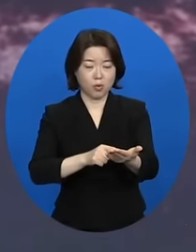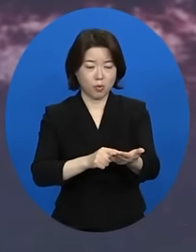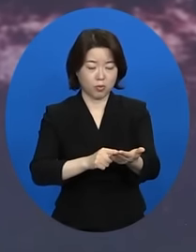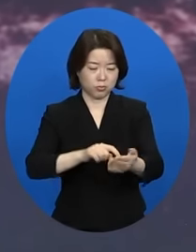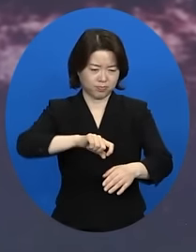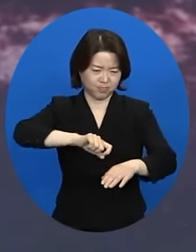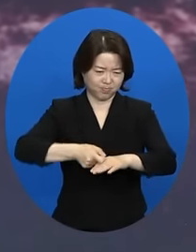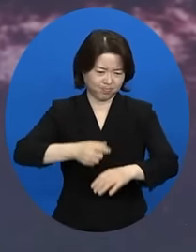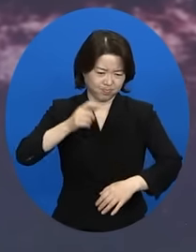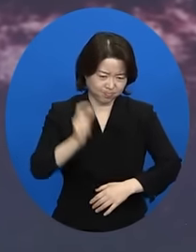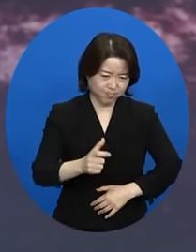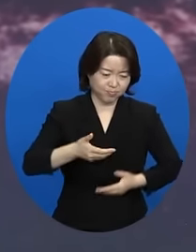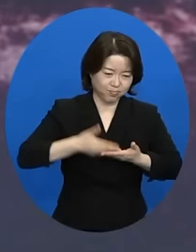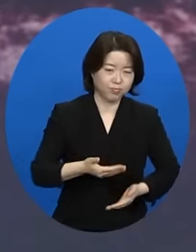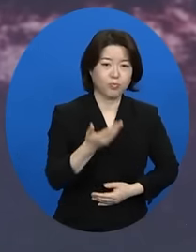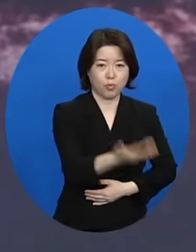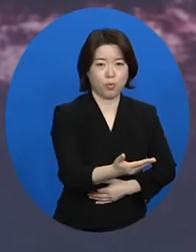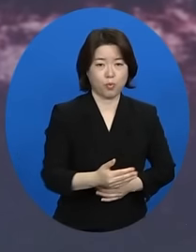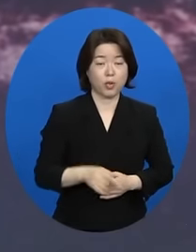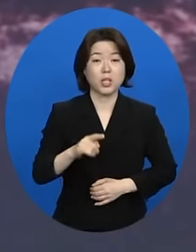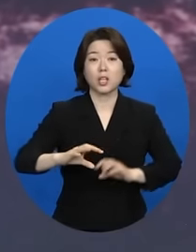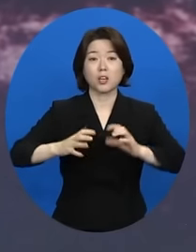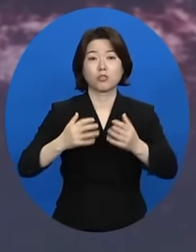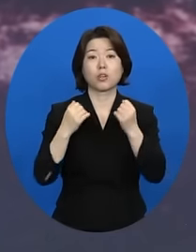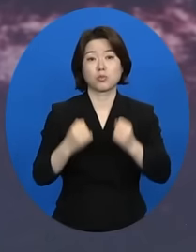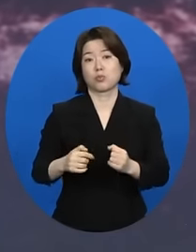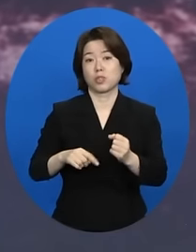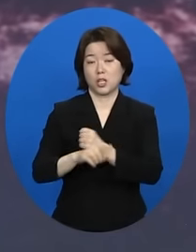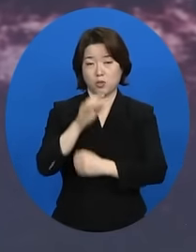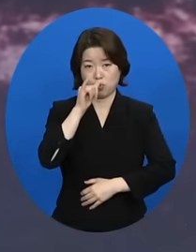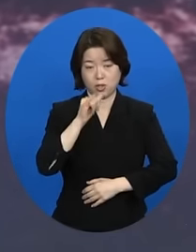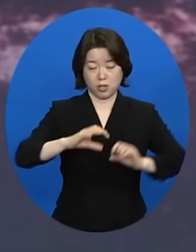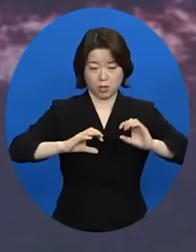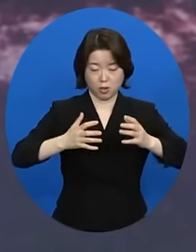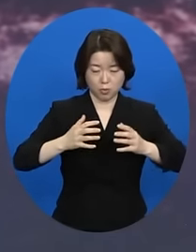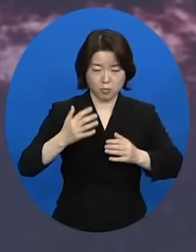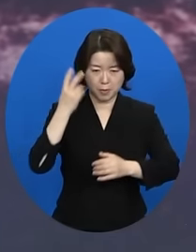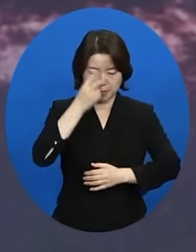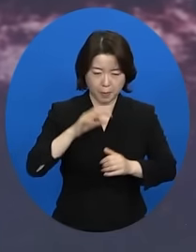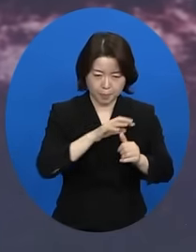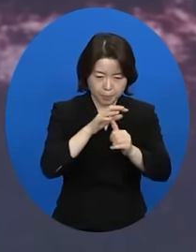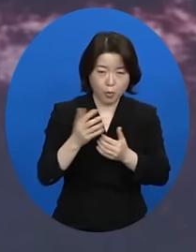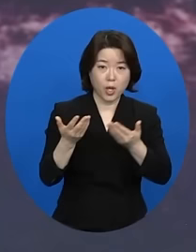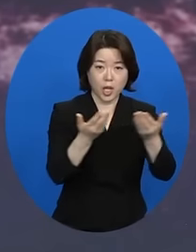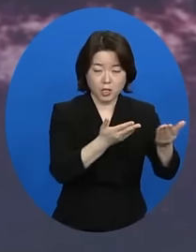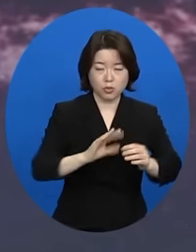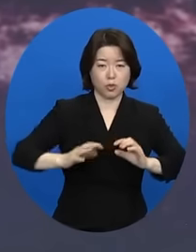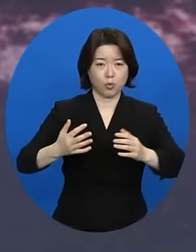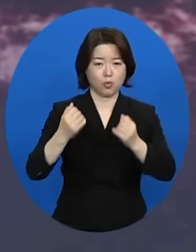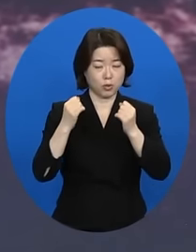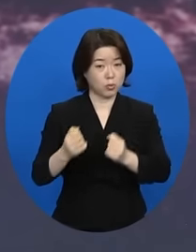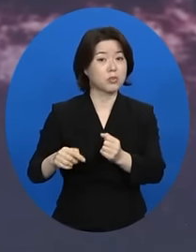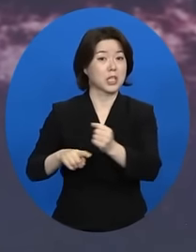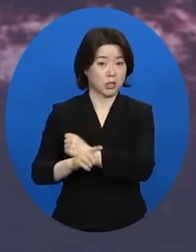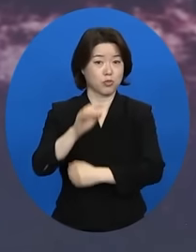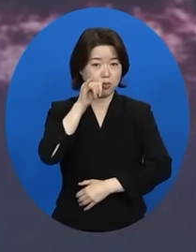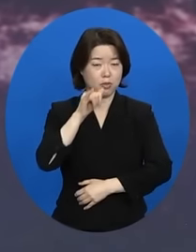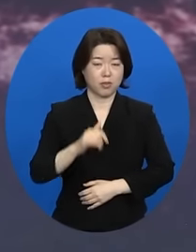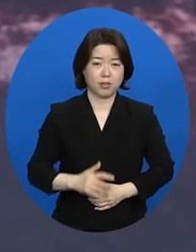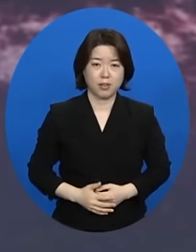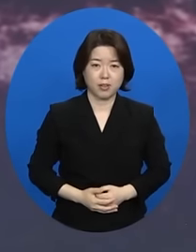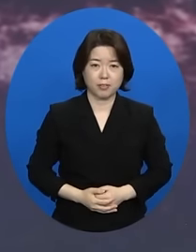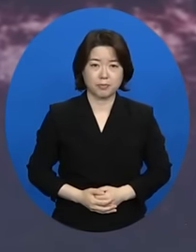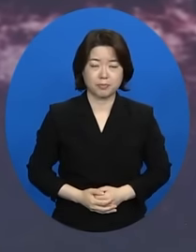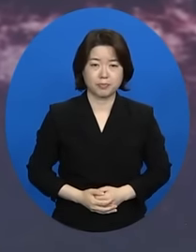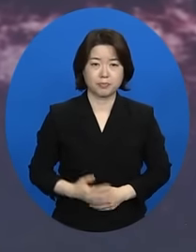해야지요. 그것이 국가가 존재하는 이유예요. 국민과 백성들을 지키고 보호하는 것이 국가가 존재하는 이유거든요.